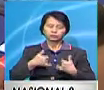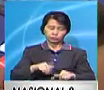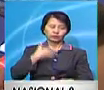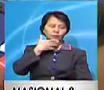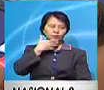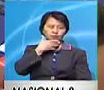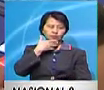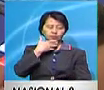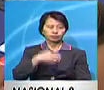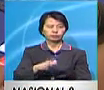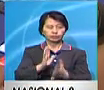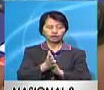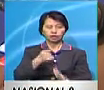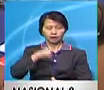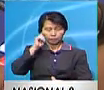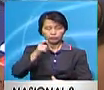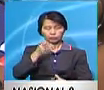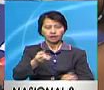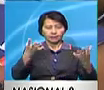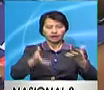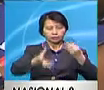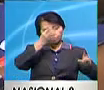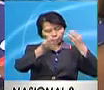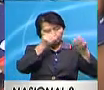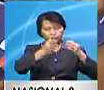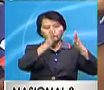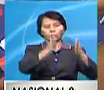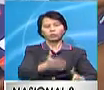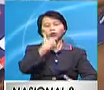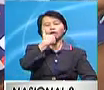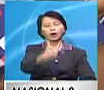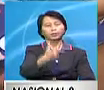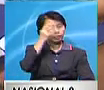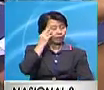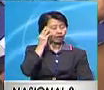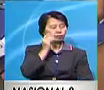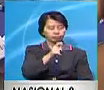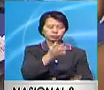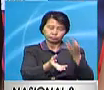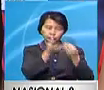So saya kena banyak belajar lagi daripada orang yang berpengalaman.